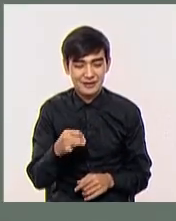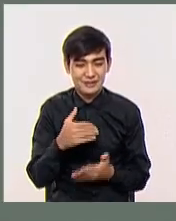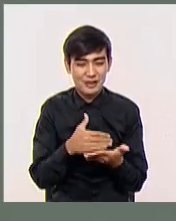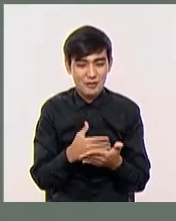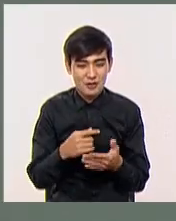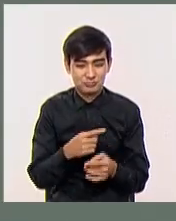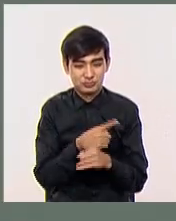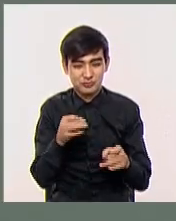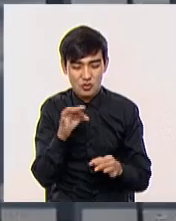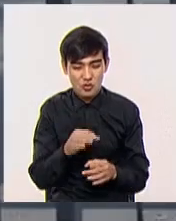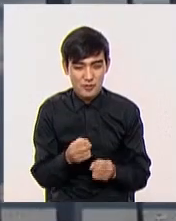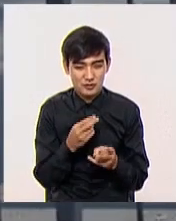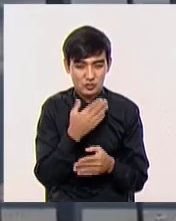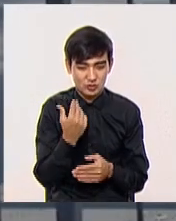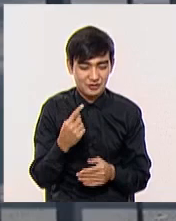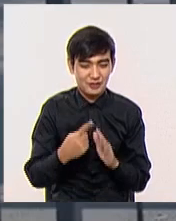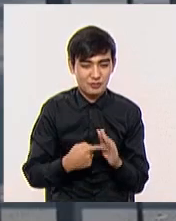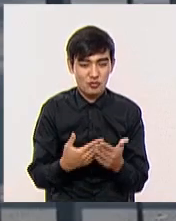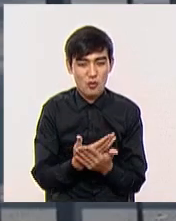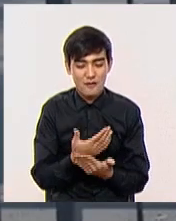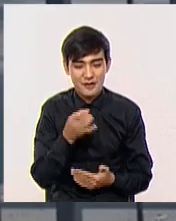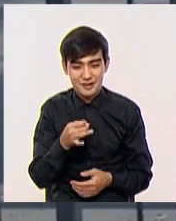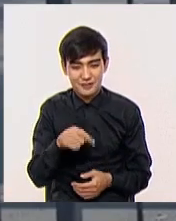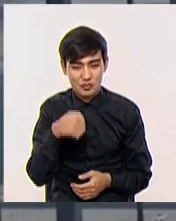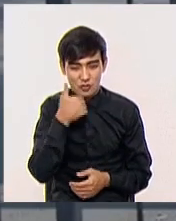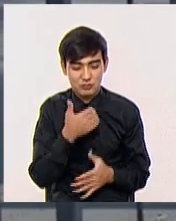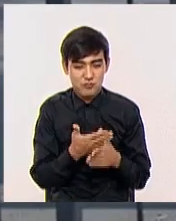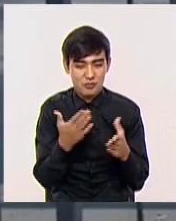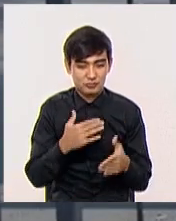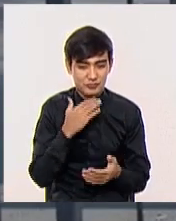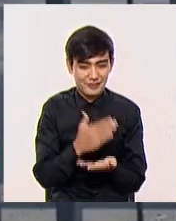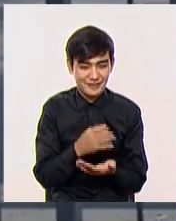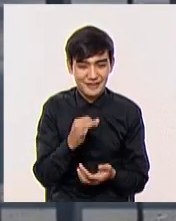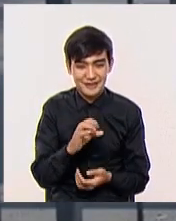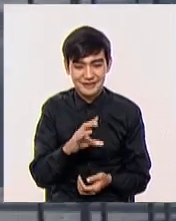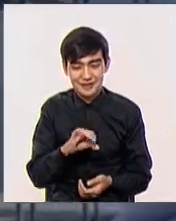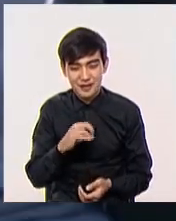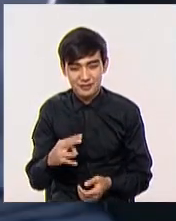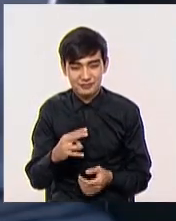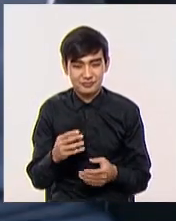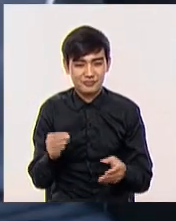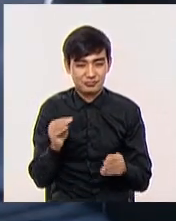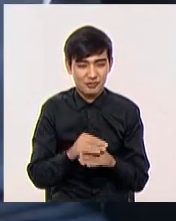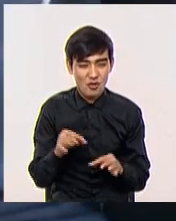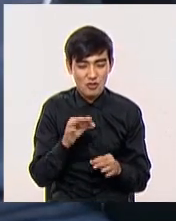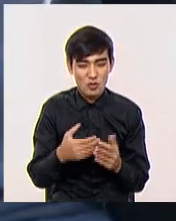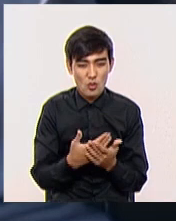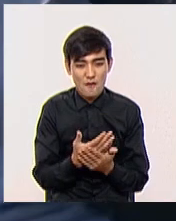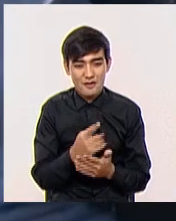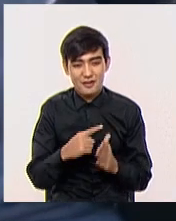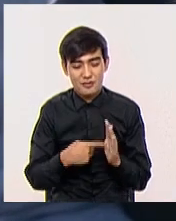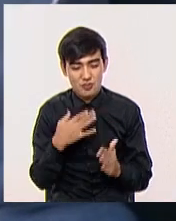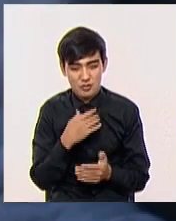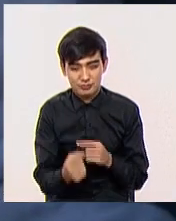требования безопасности. Впрочем, их в этом году более чем достаточно, ведь в перечне санитарных приспособлений появились новые